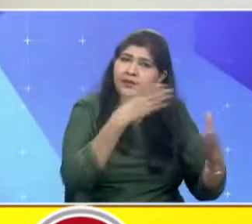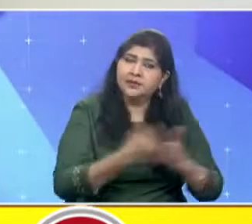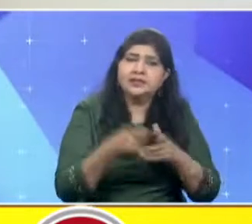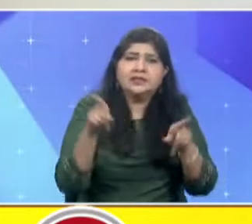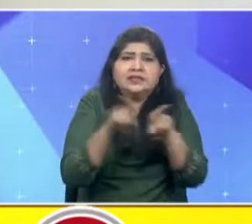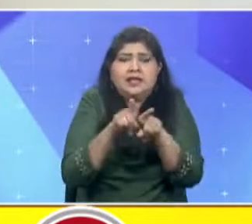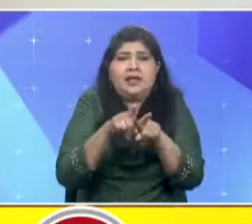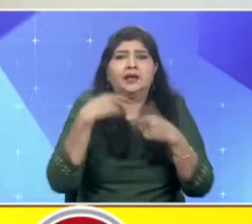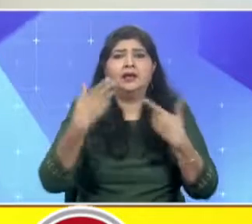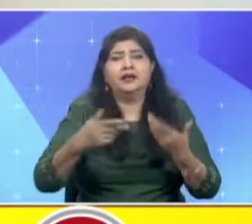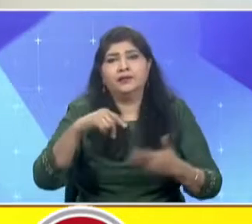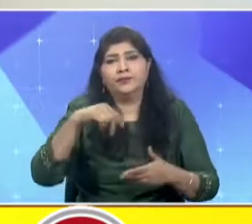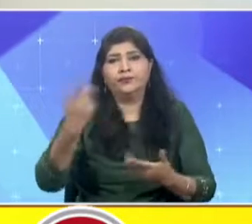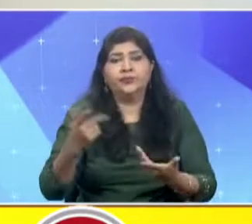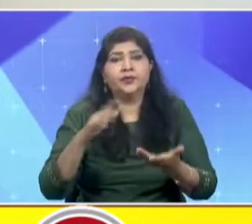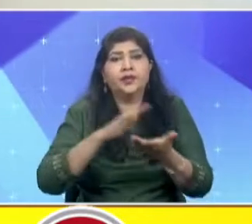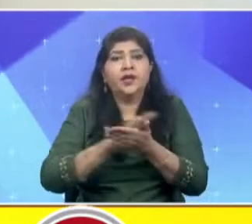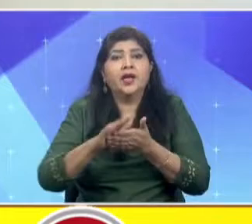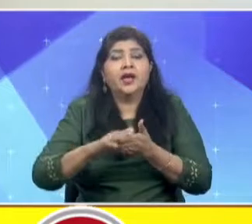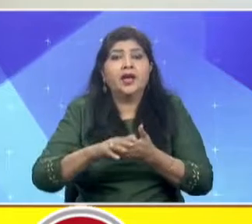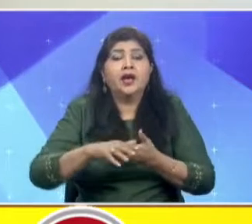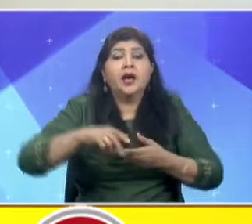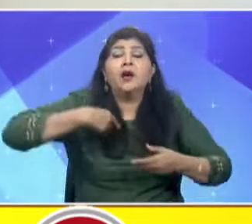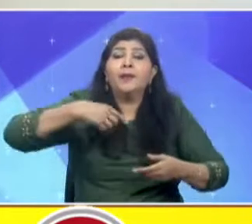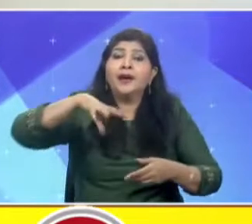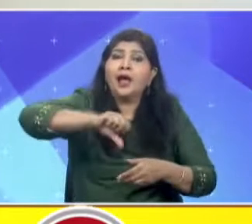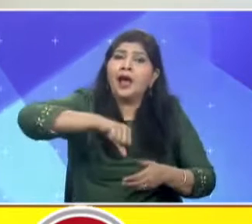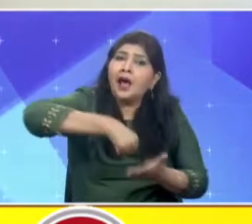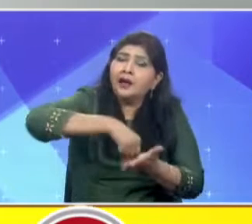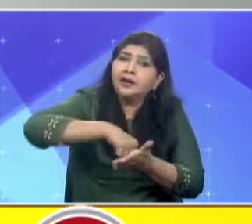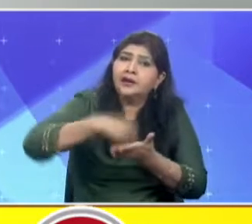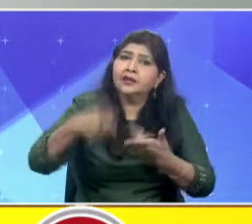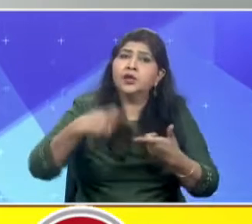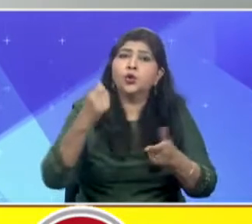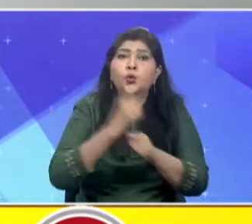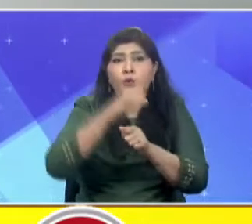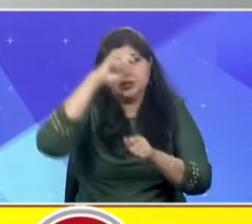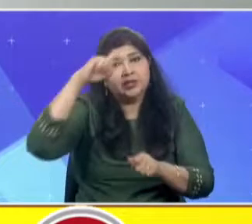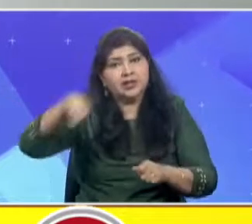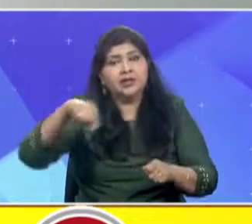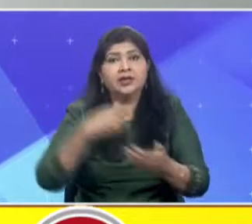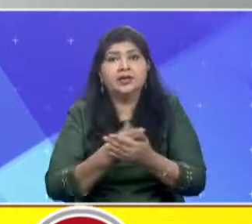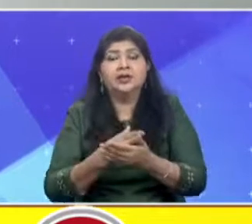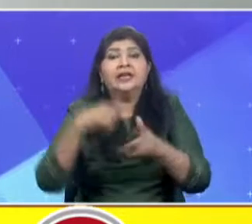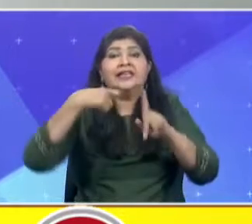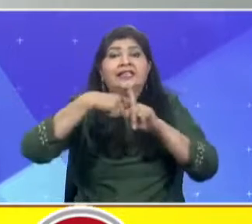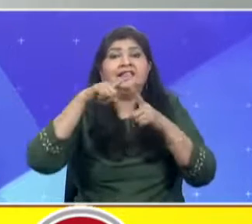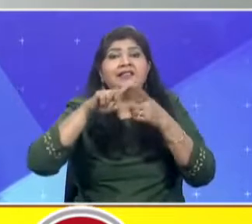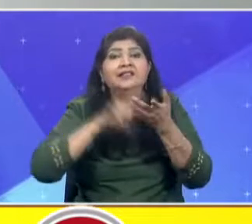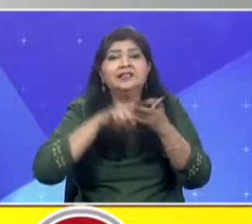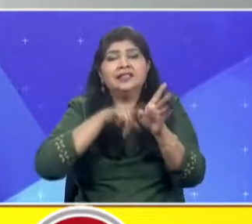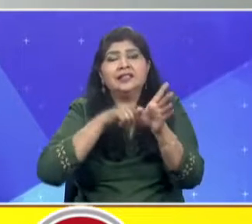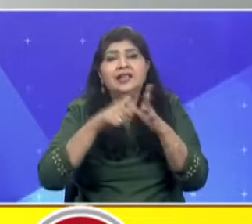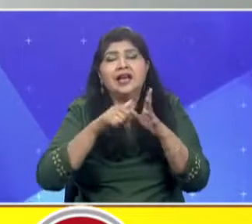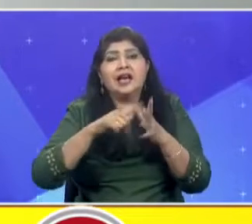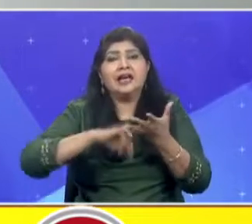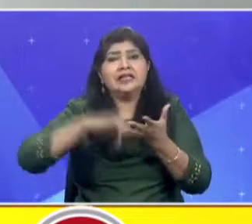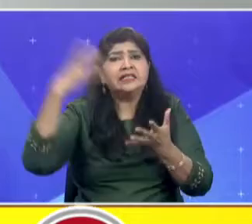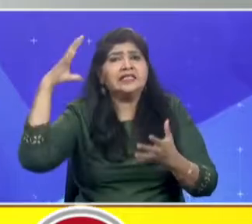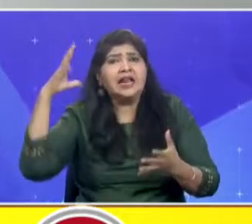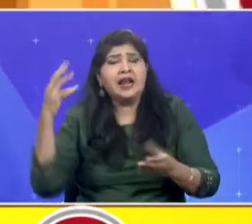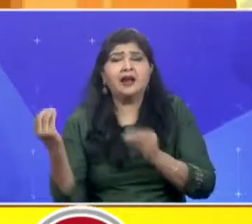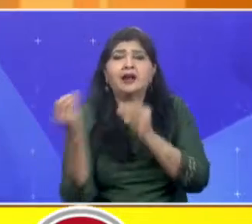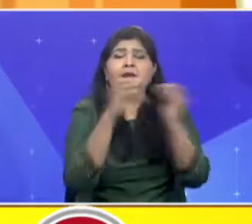तरह भालिया गेहूं की पहली खेप गुजरात से केन्या और श्रीलंका निर्यात की